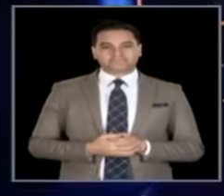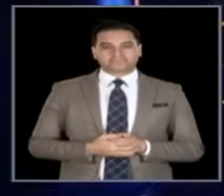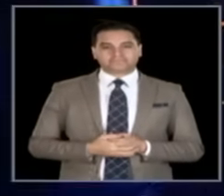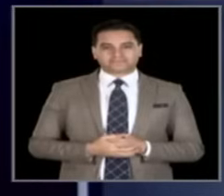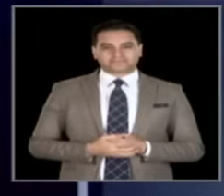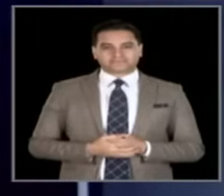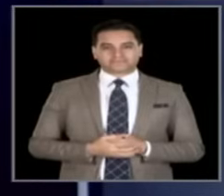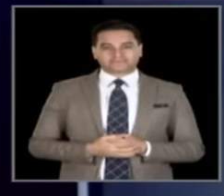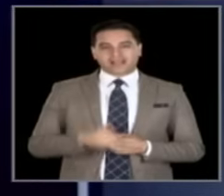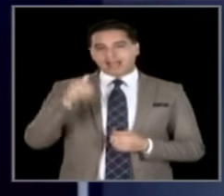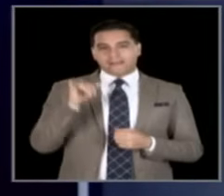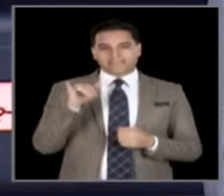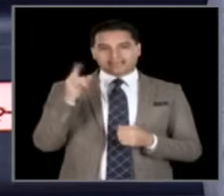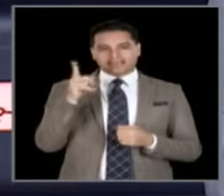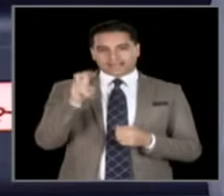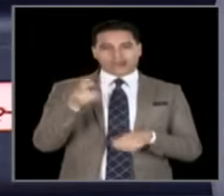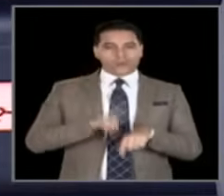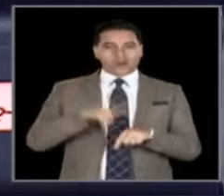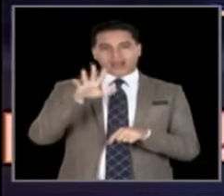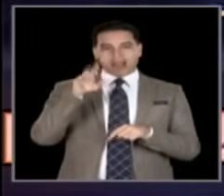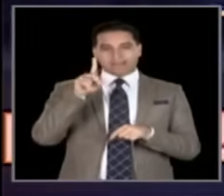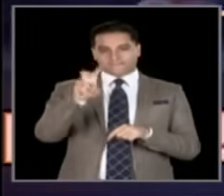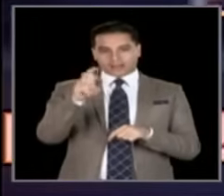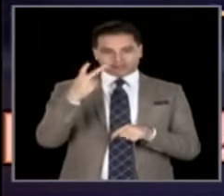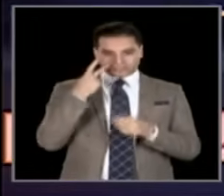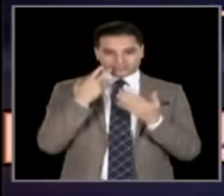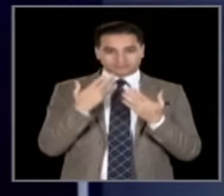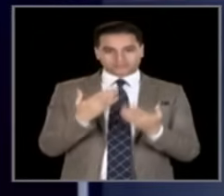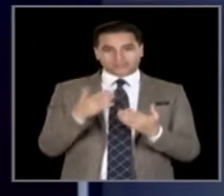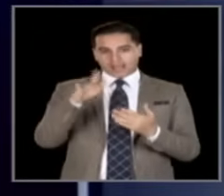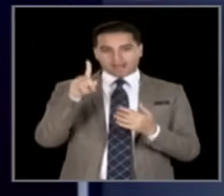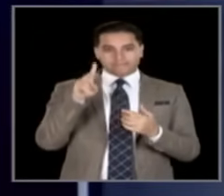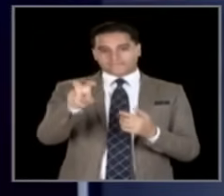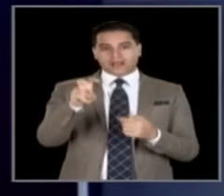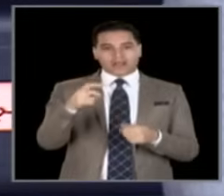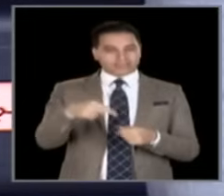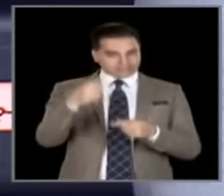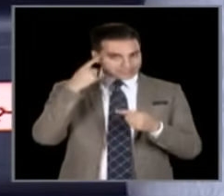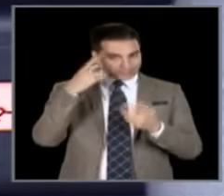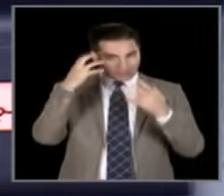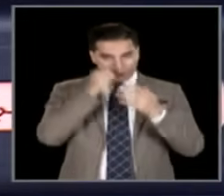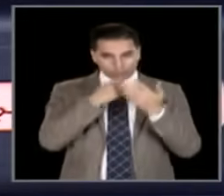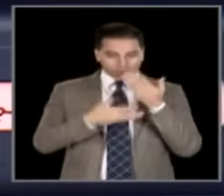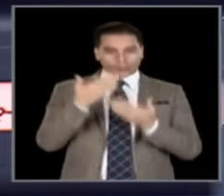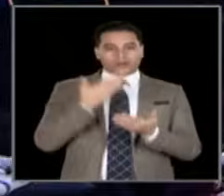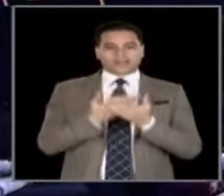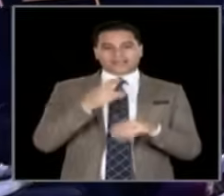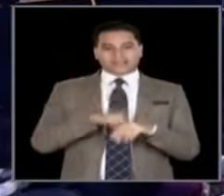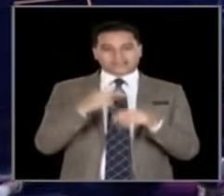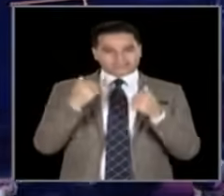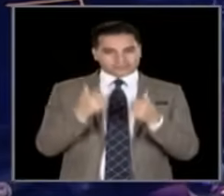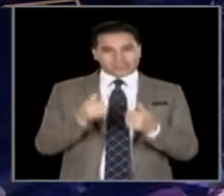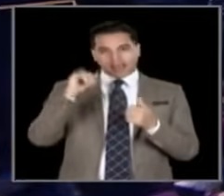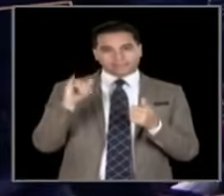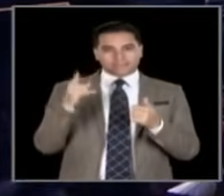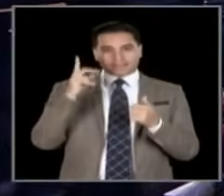الضغط اميره وهبه هبه واميره هبه هتسمعي اغنيه وترجعي لنا تاني اتفضلي